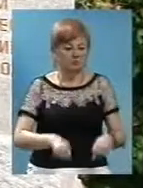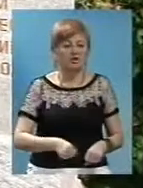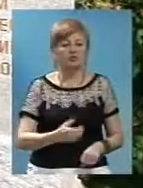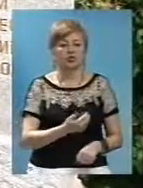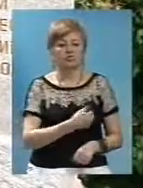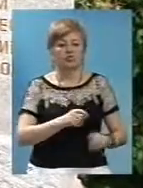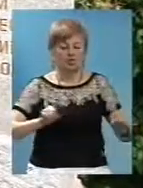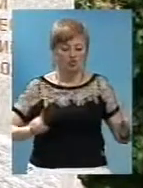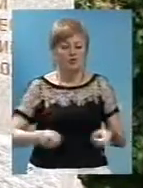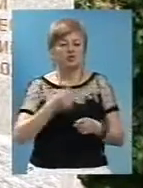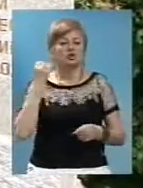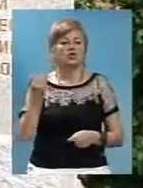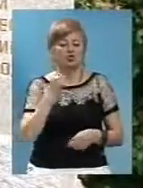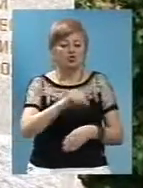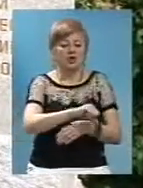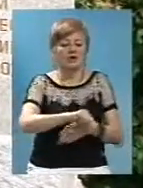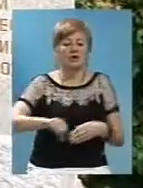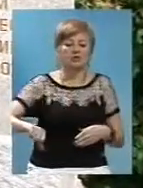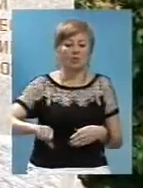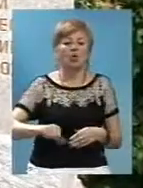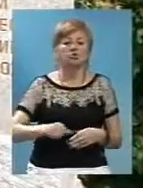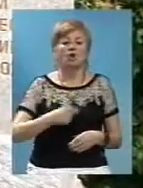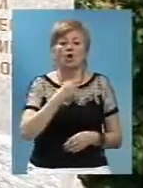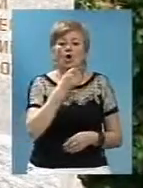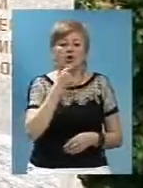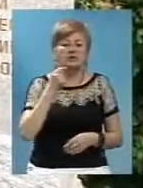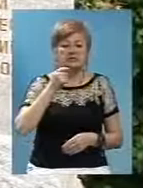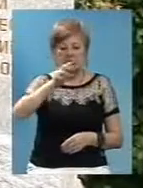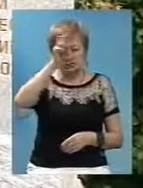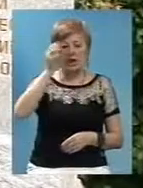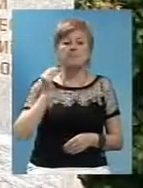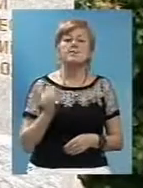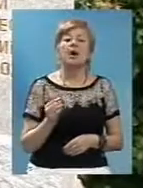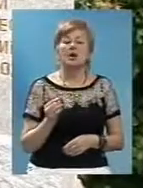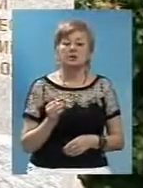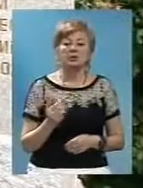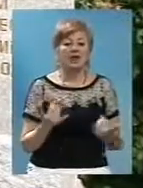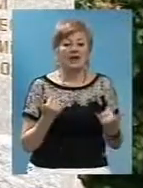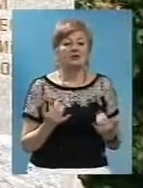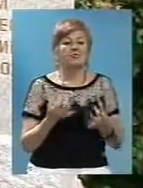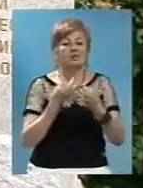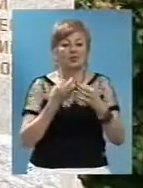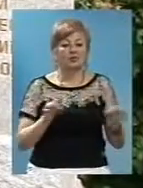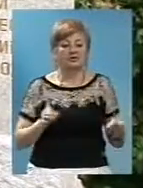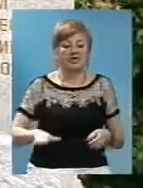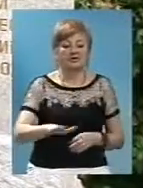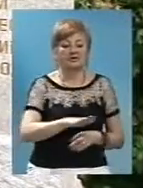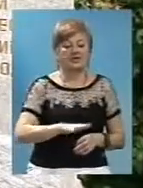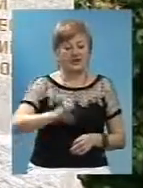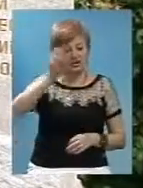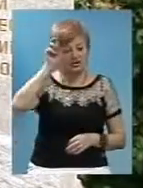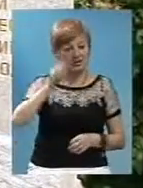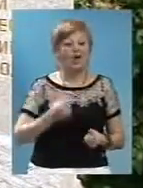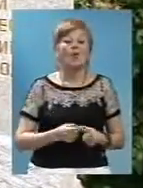відновити історичні кордони, як вони вважали, історичні кордони Російської імперії на тепер вже незалежні території незалежних держав. І